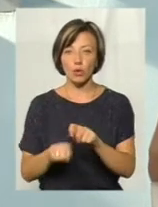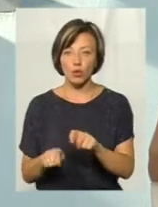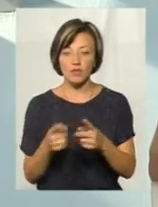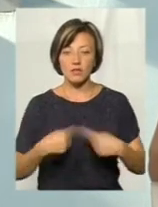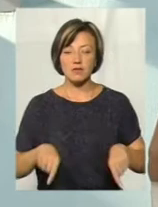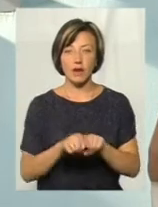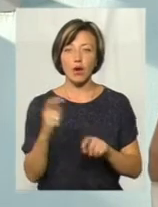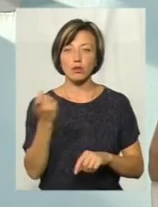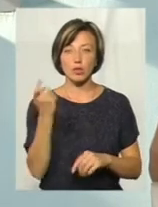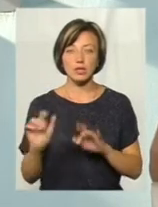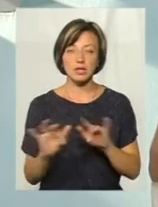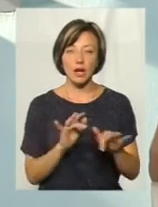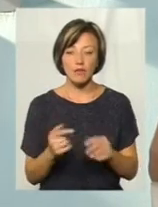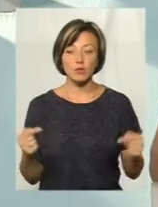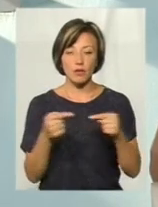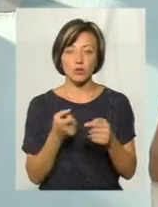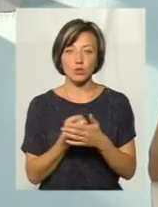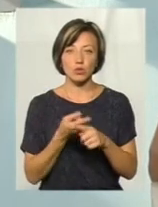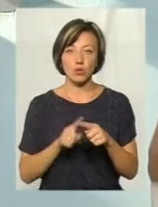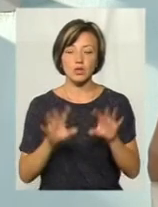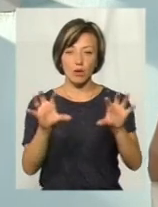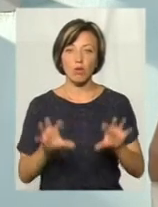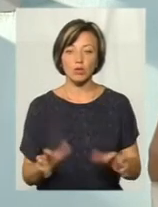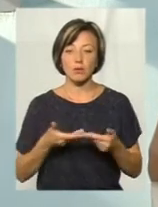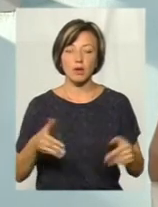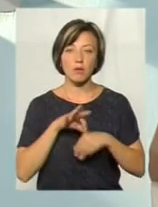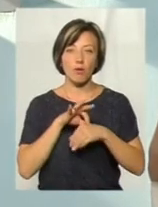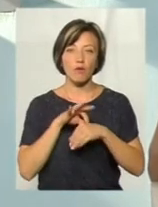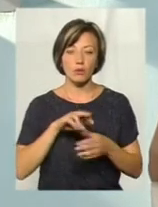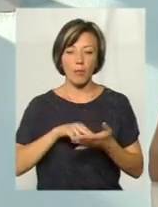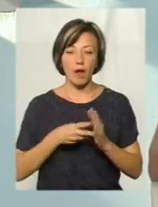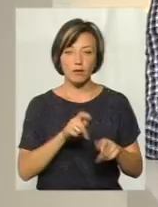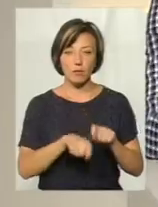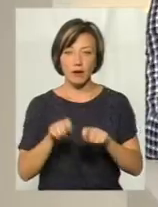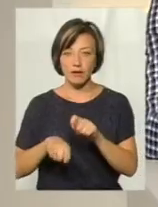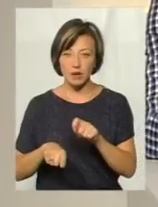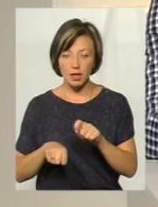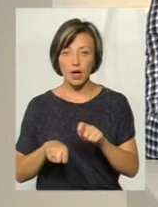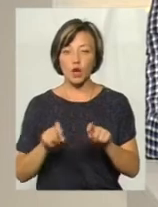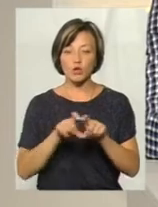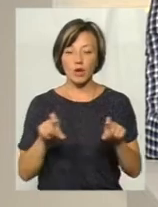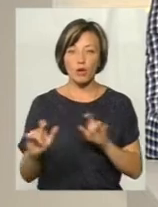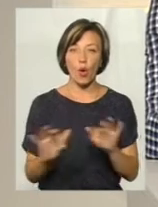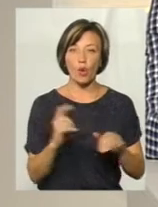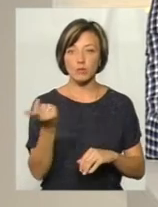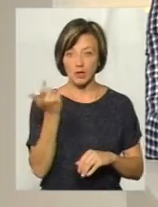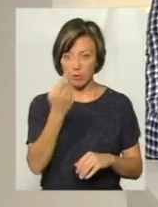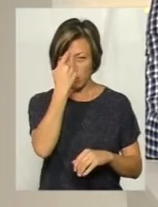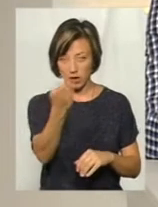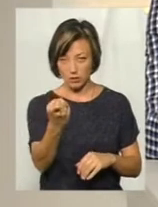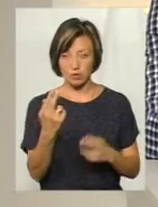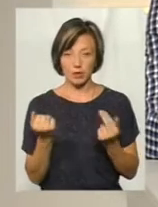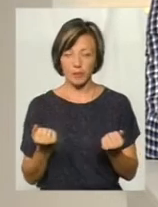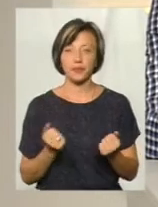сфері господарської діяльності. Відповідності до цього закону ми проводимо планові перевірки суб'єктів господарювання. Тобто ви їх попереджаєте?